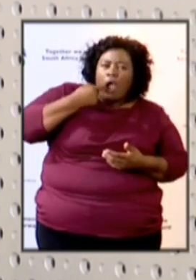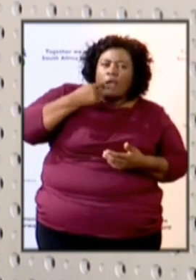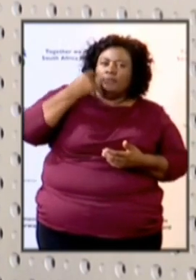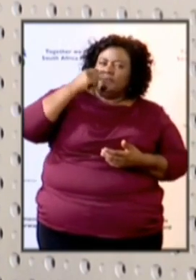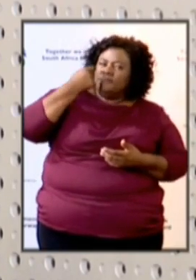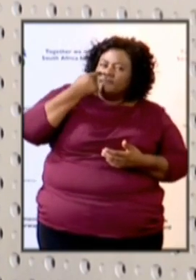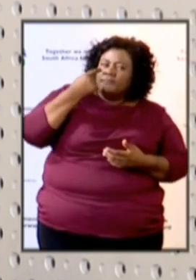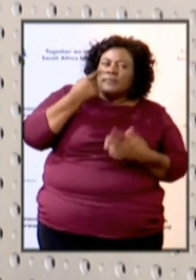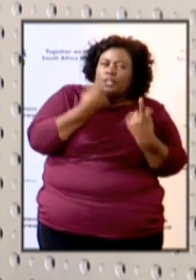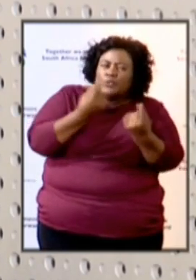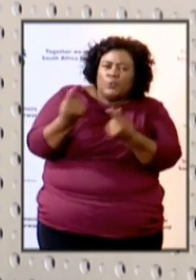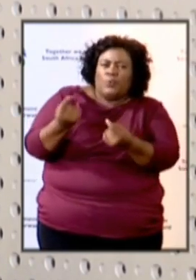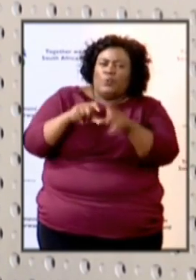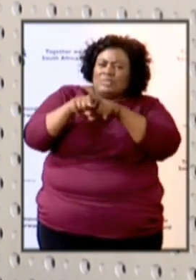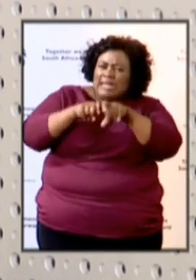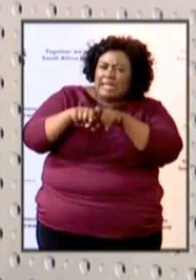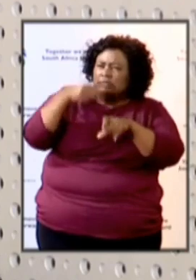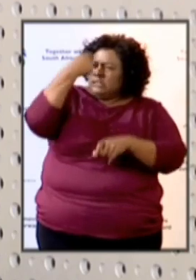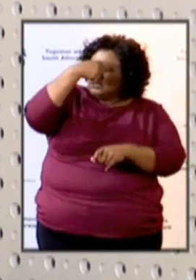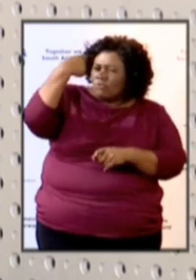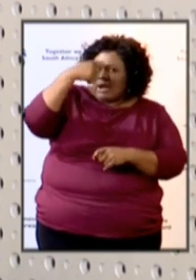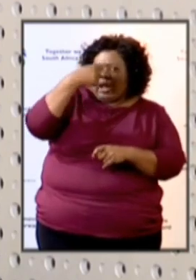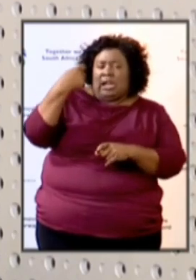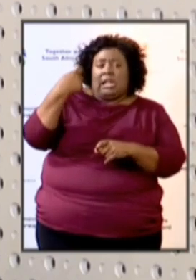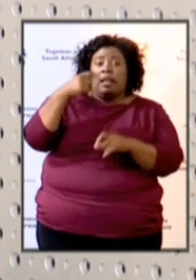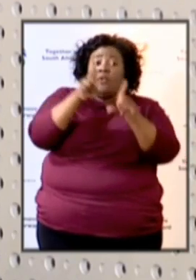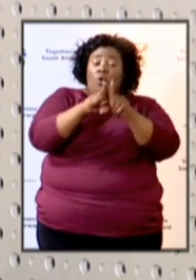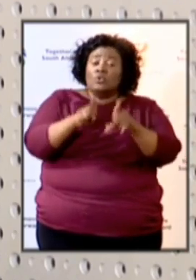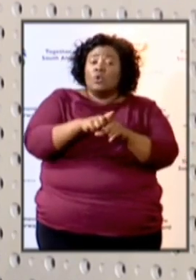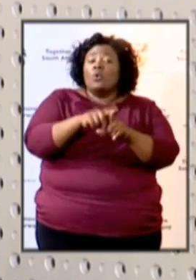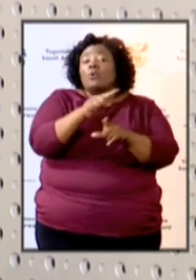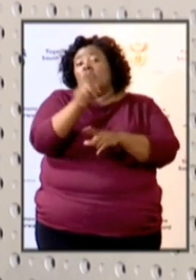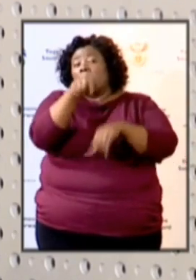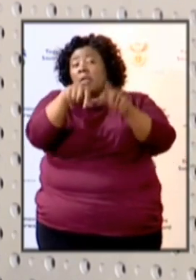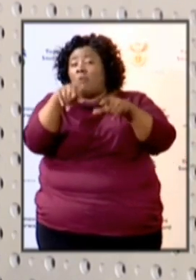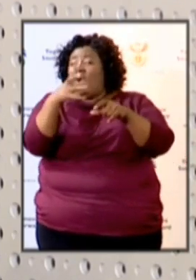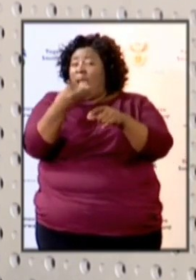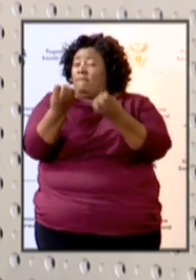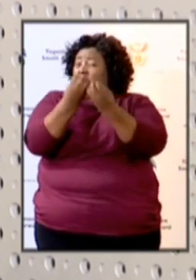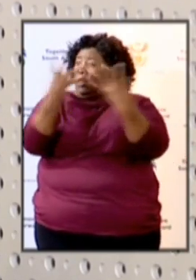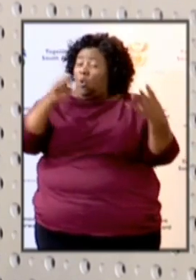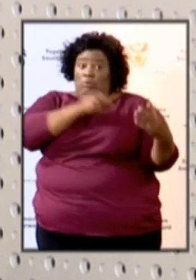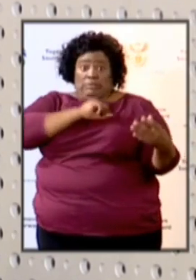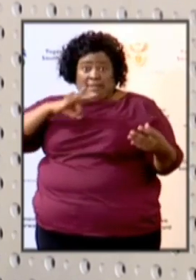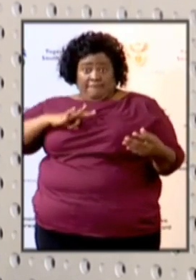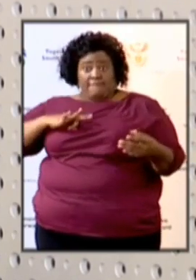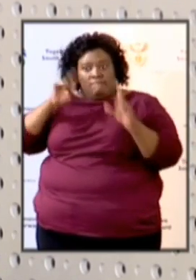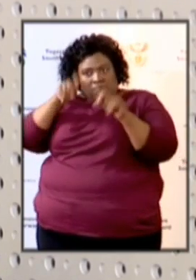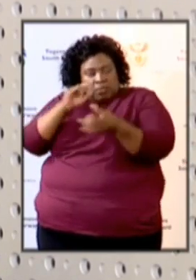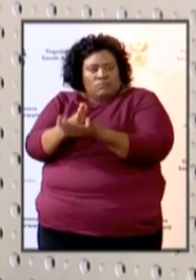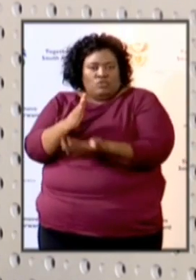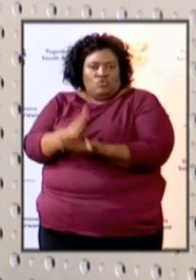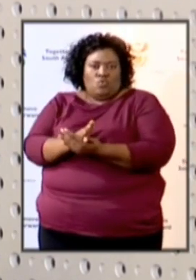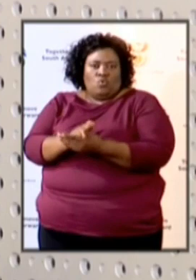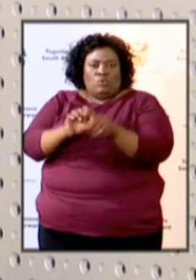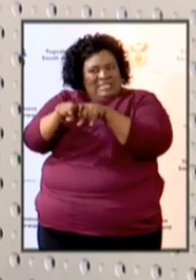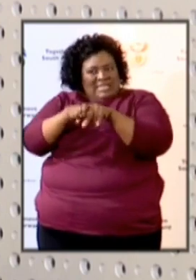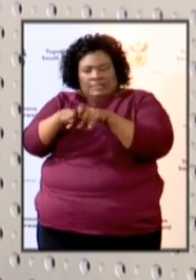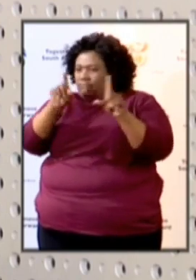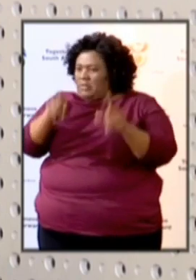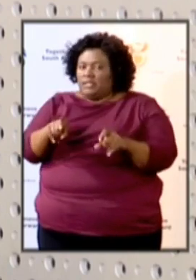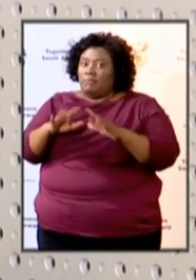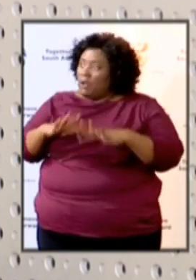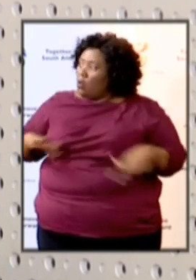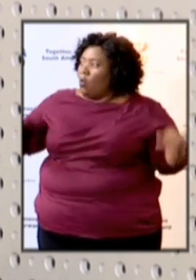nalesifo. Nasemsebenzini laba abanama abasebenzi abaningi fanele batheste. Kodwa wonke umuntu